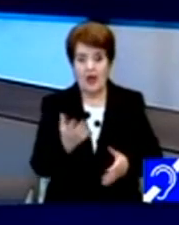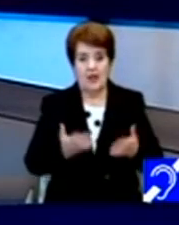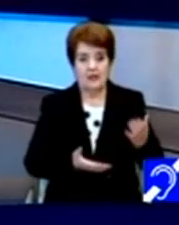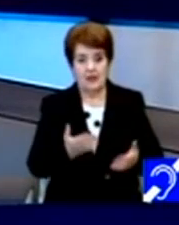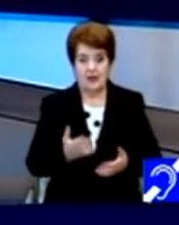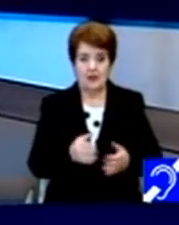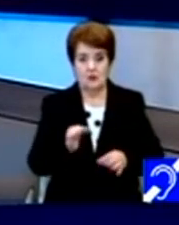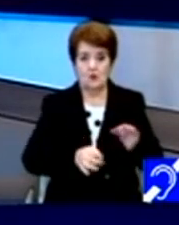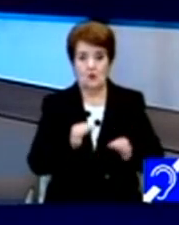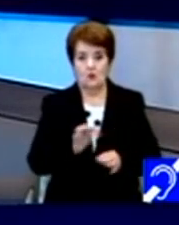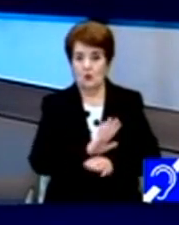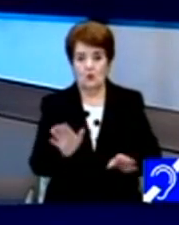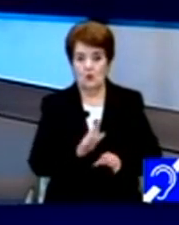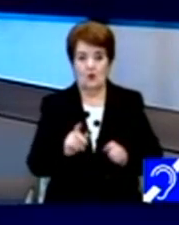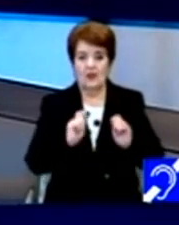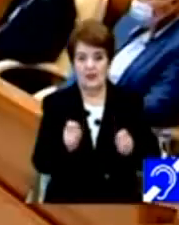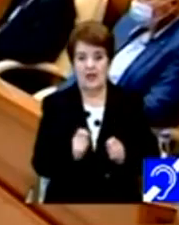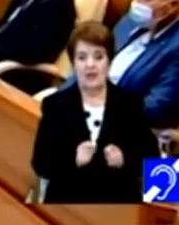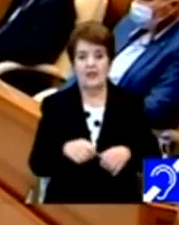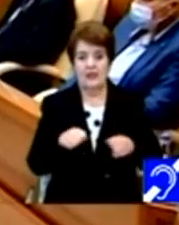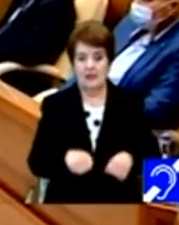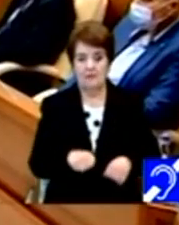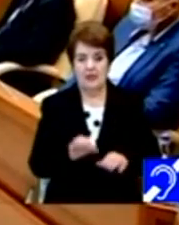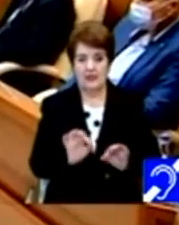că judecătorii nu le vor da dreptate.